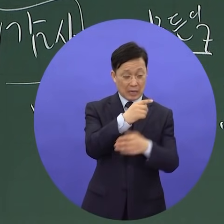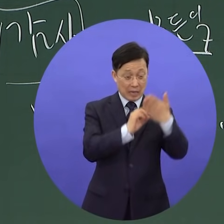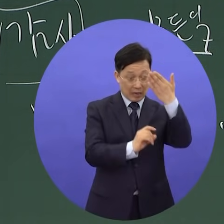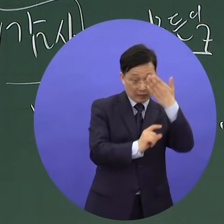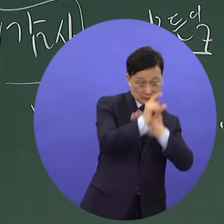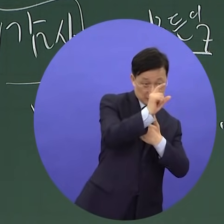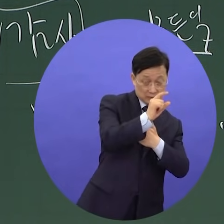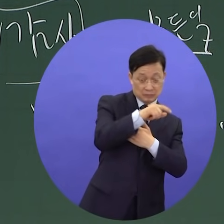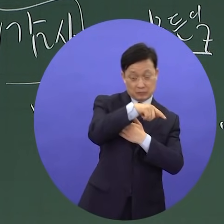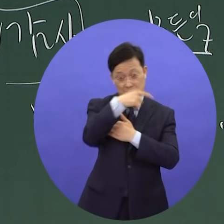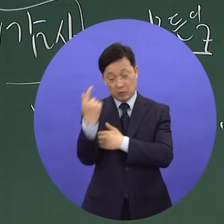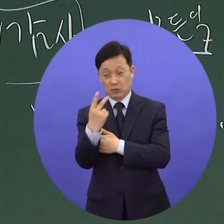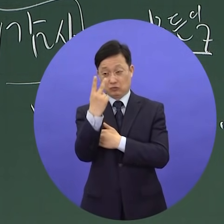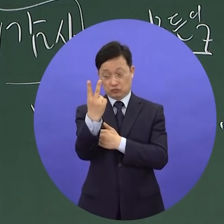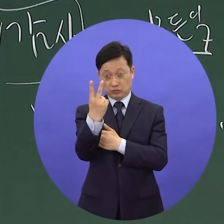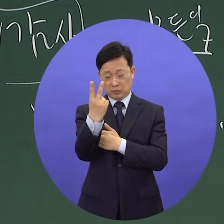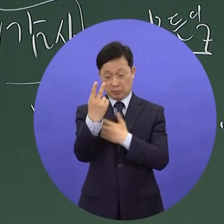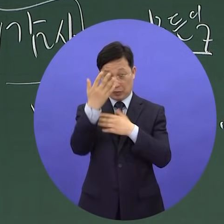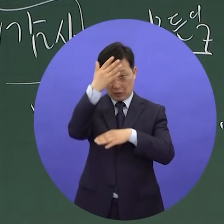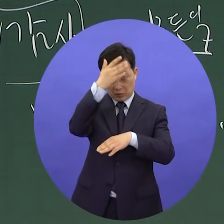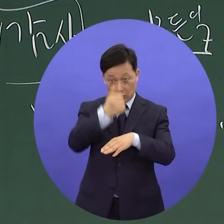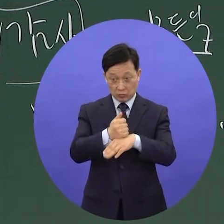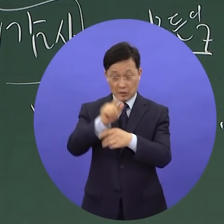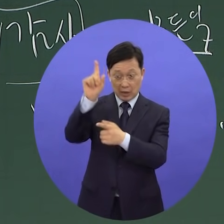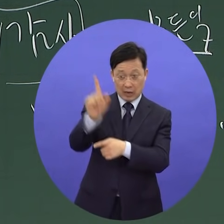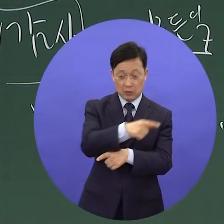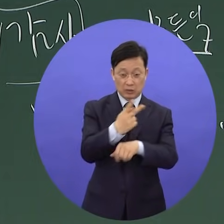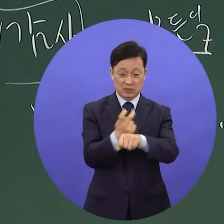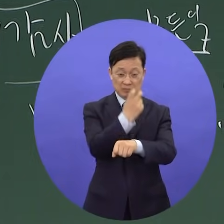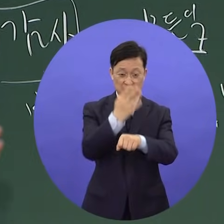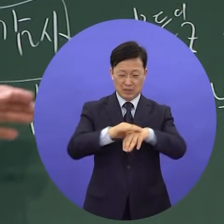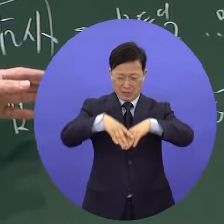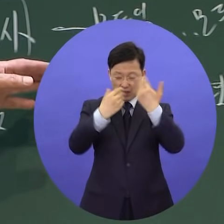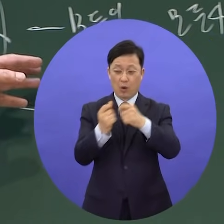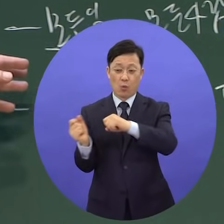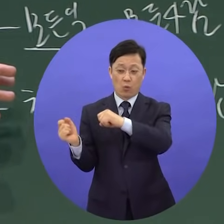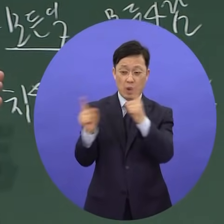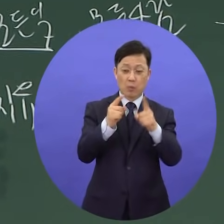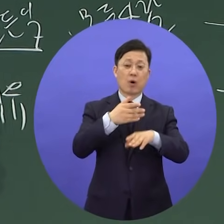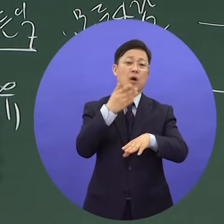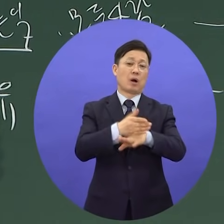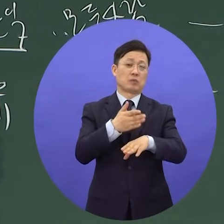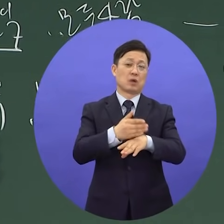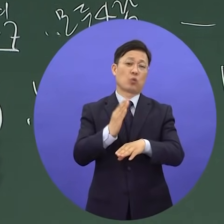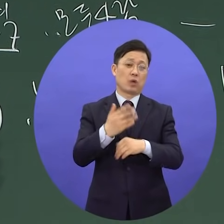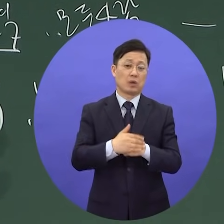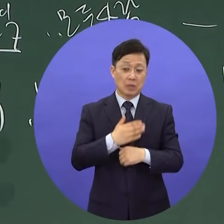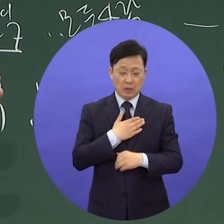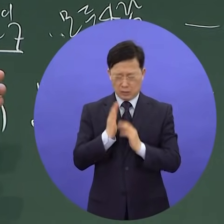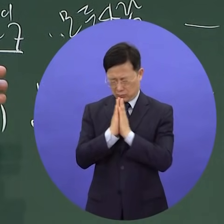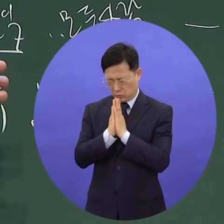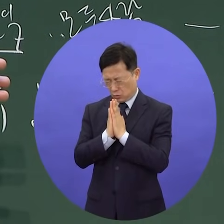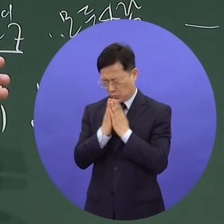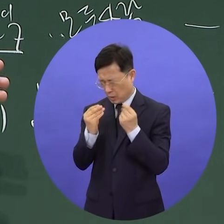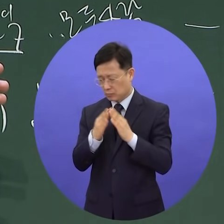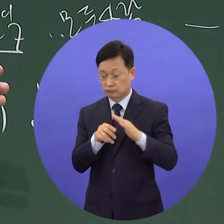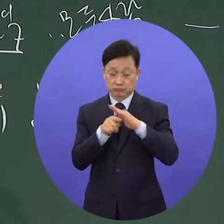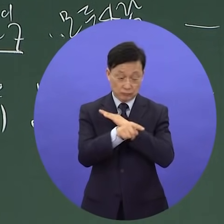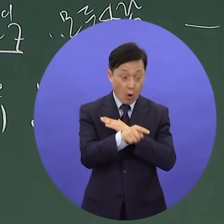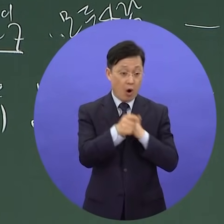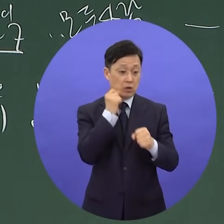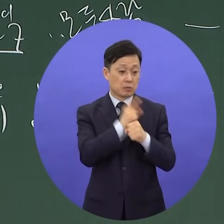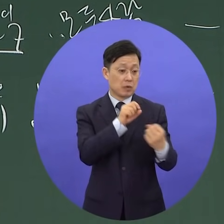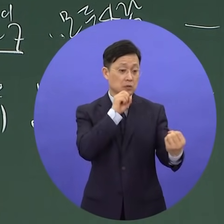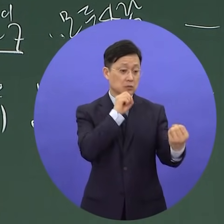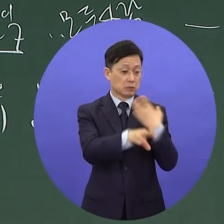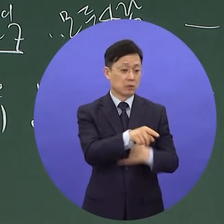Your 24 hours. 제가 등등 어떻게 살아나면요? 가보면 응답이 와 있더라니까요. In my case, how does this come to life? I go someplace and the answer's already there.